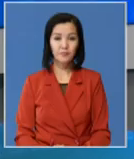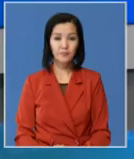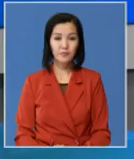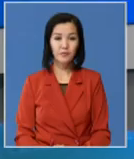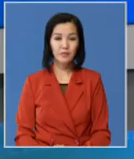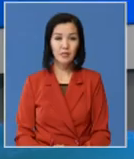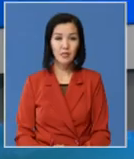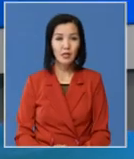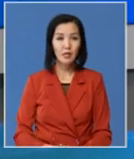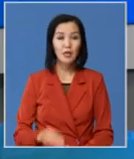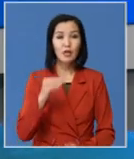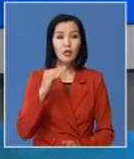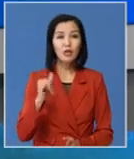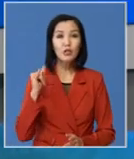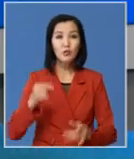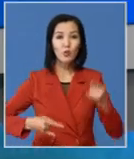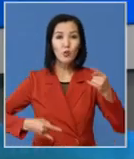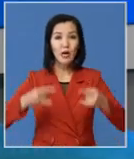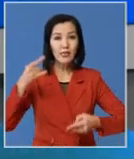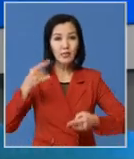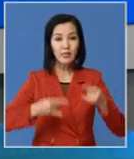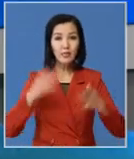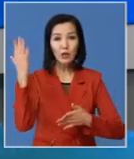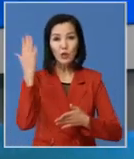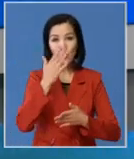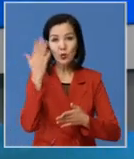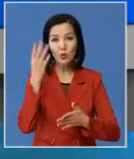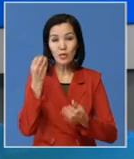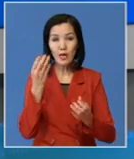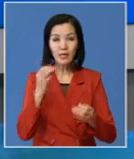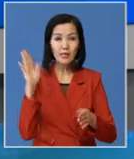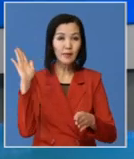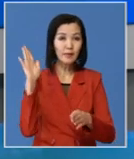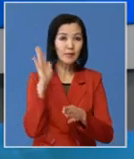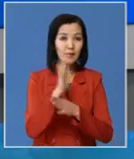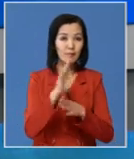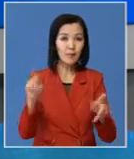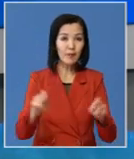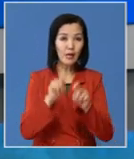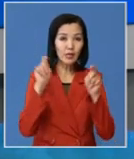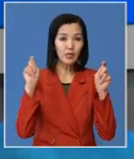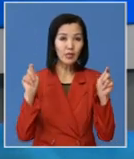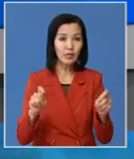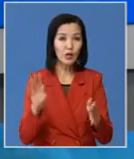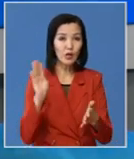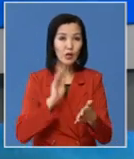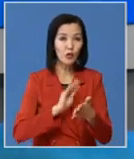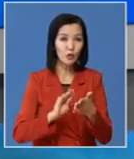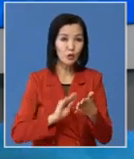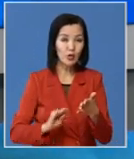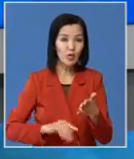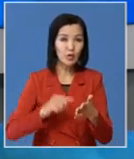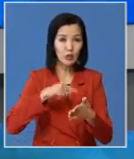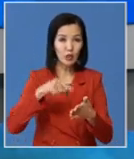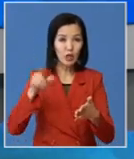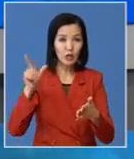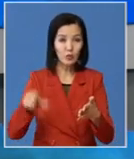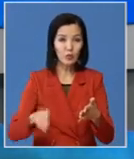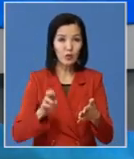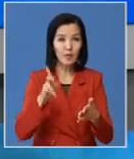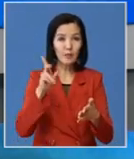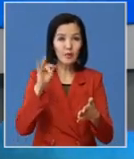1 қаңтарынан бастап тарифтер төмендегеннің қамтамасыз ететін жүйелі шаралар жоспарын әзірлеуді талап етті. Шұғыл тапсырмаларын да